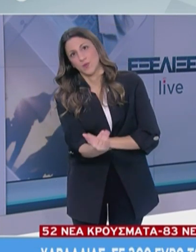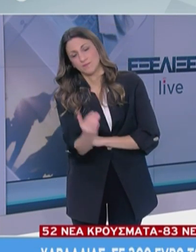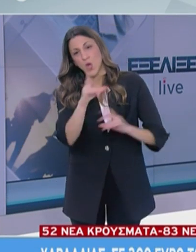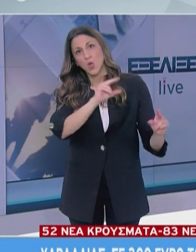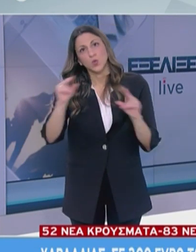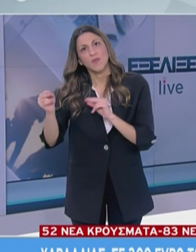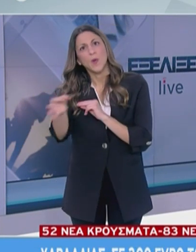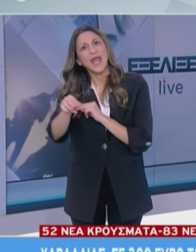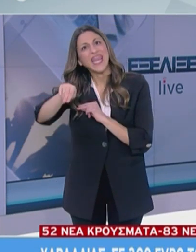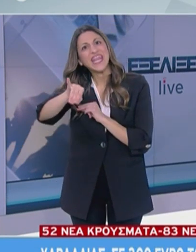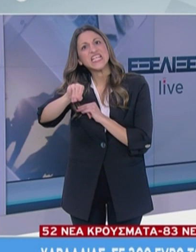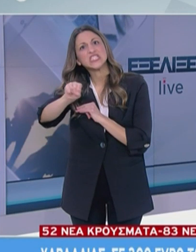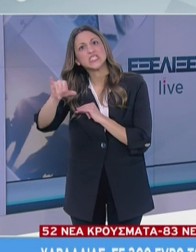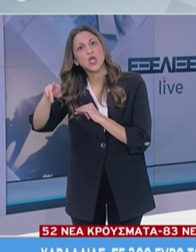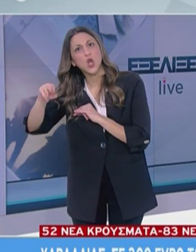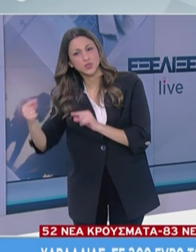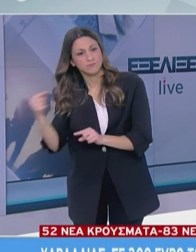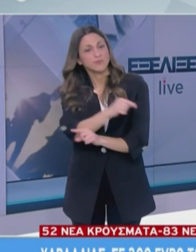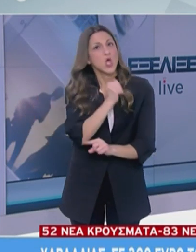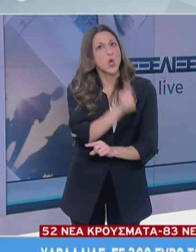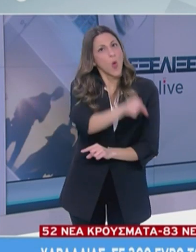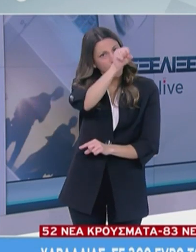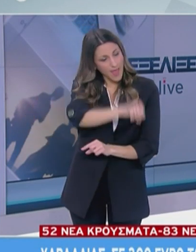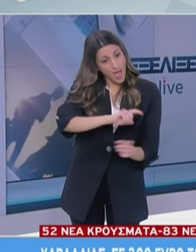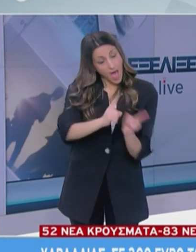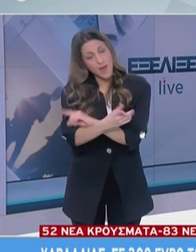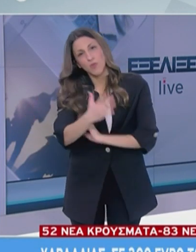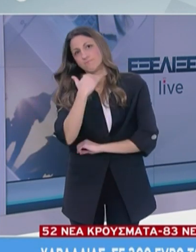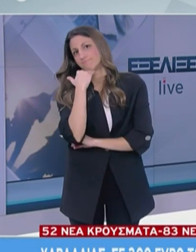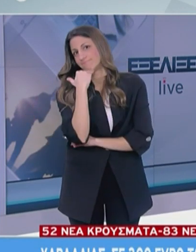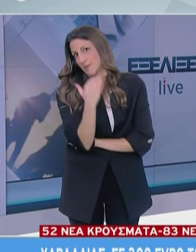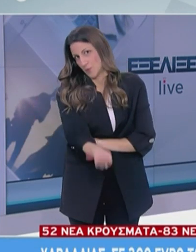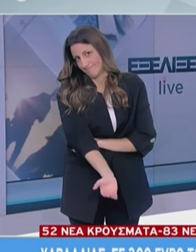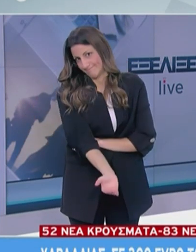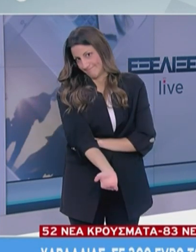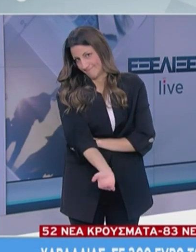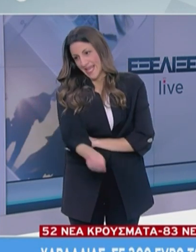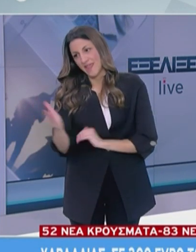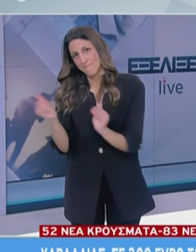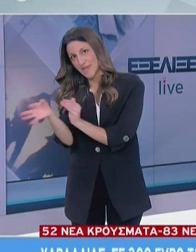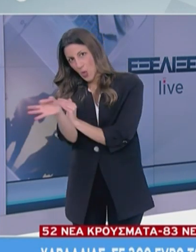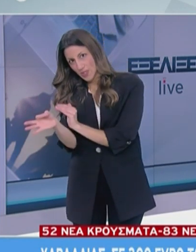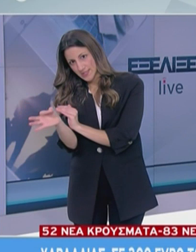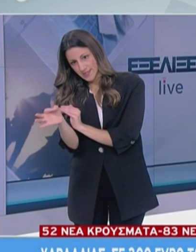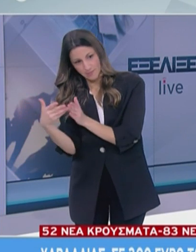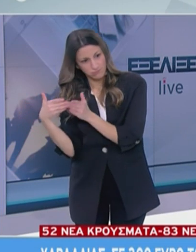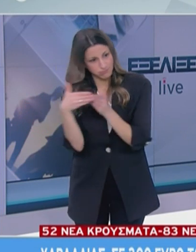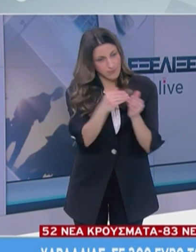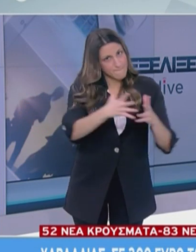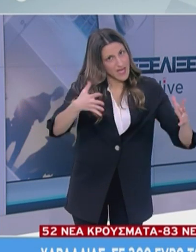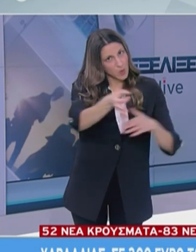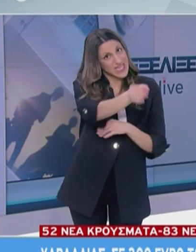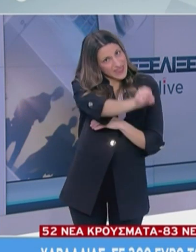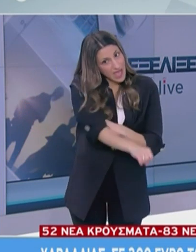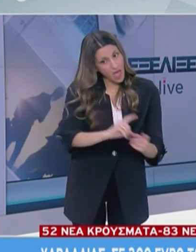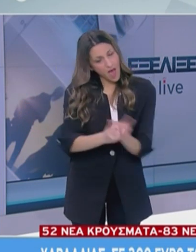και οι κάτοικοι της Νησίρου θα μπορούν να μεταβούν στην ΚΟ, αλλά το αντίθετο δεν θα είναι εφικτό. Στο σημείο αυτό θα ήθελα να υπενθυμίσω ότι τα